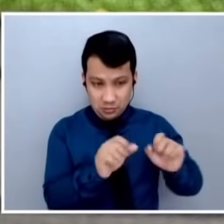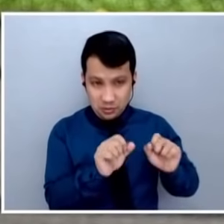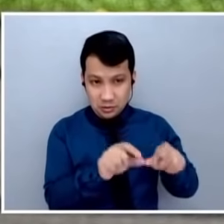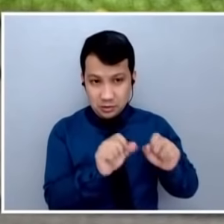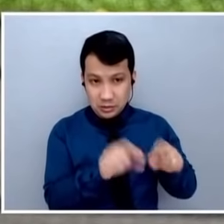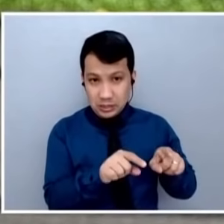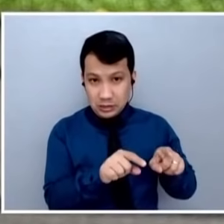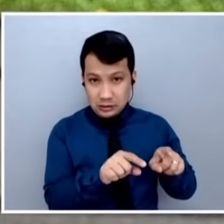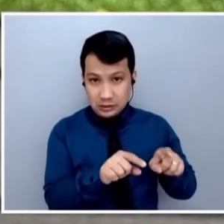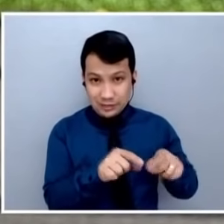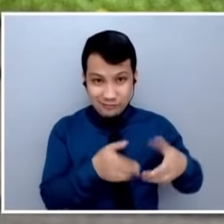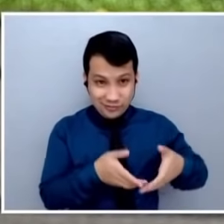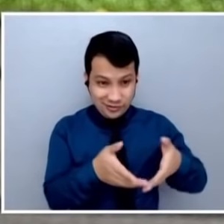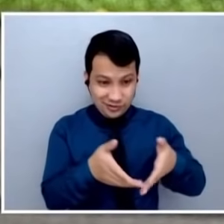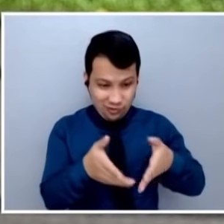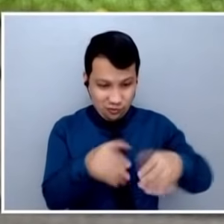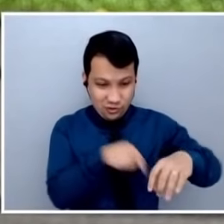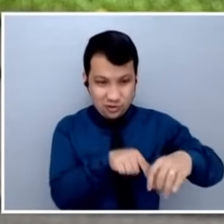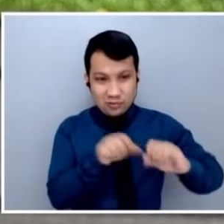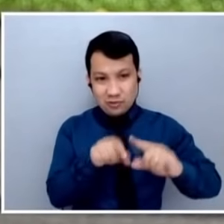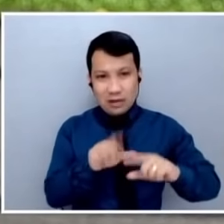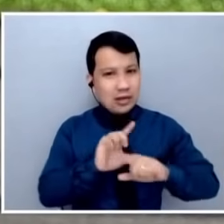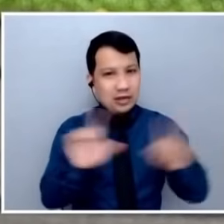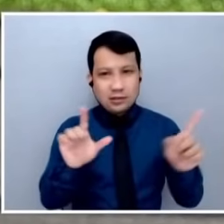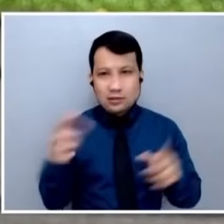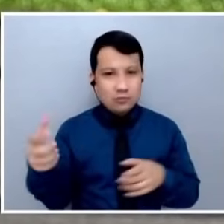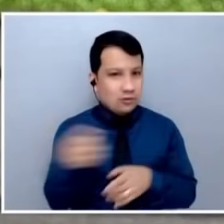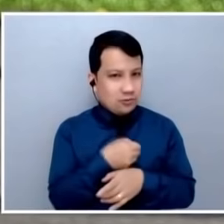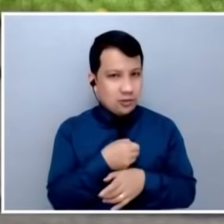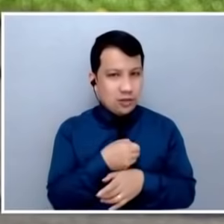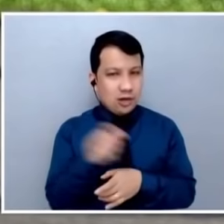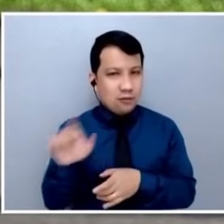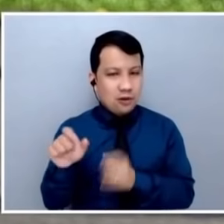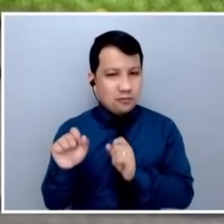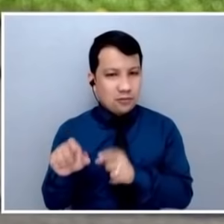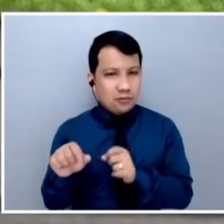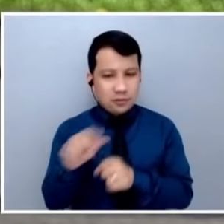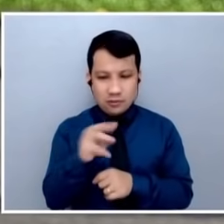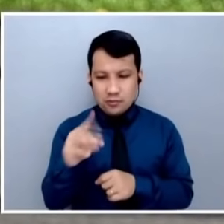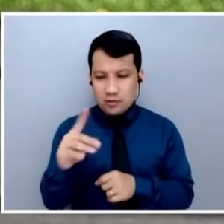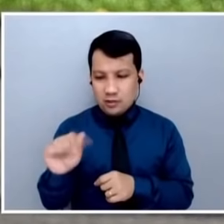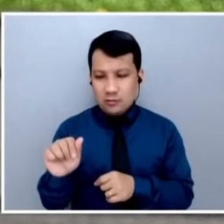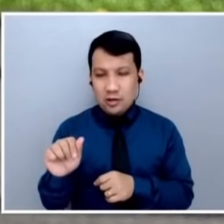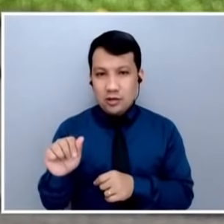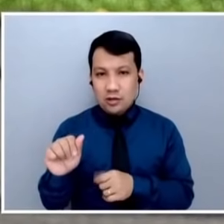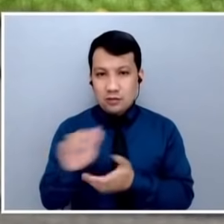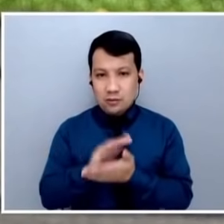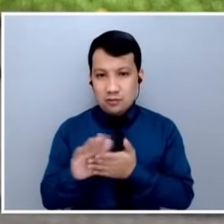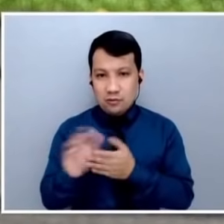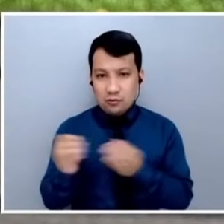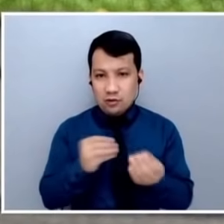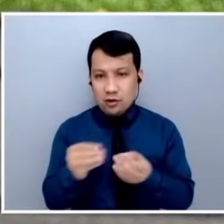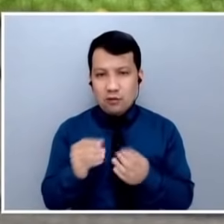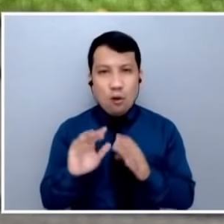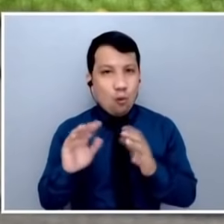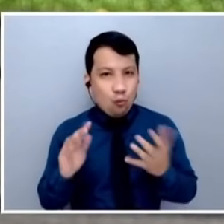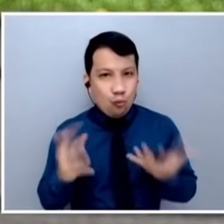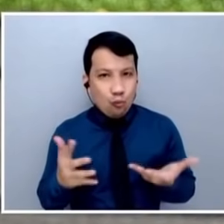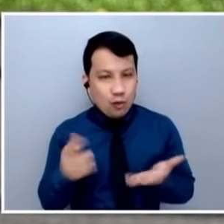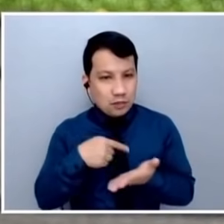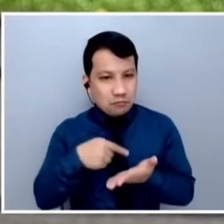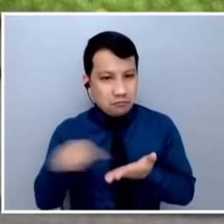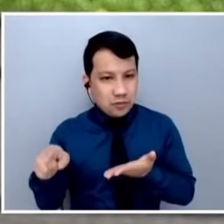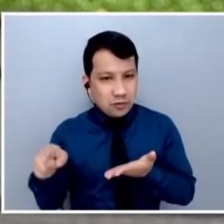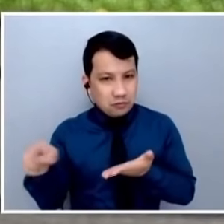Kapaskuhan. Hindi na muna kukumpiskahin ang kanilang paninda sa mga clearing operations at walang bultang